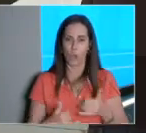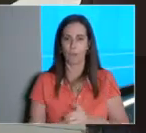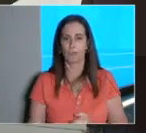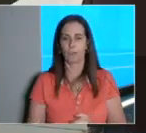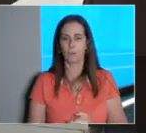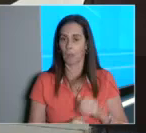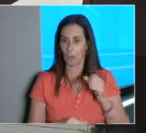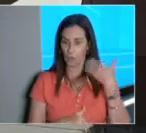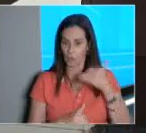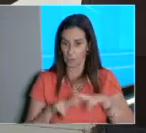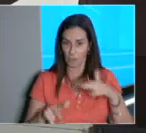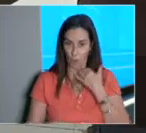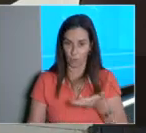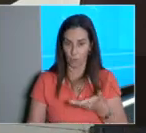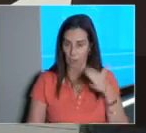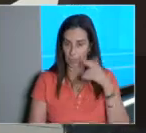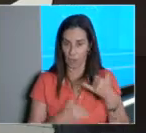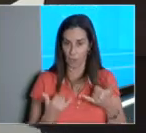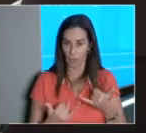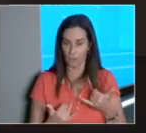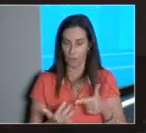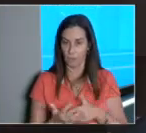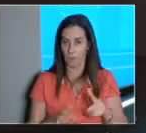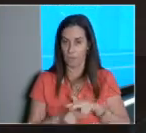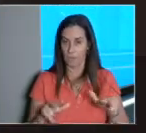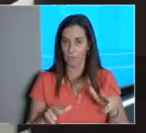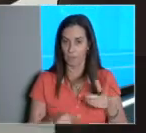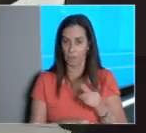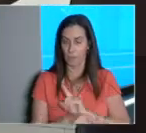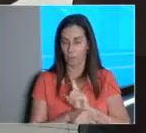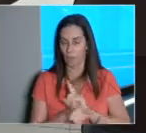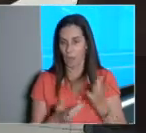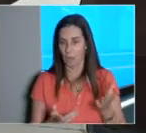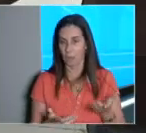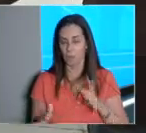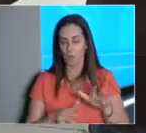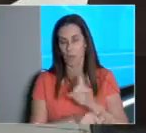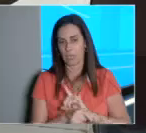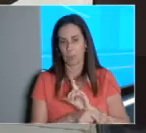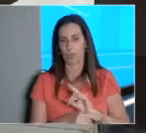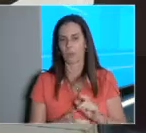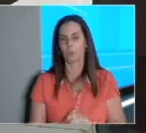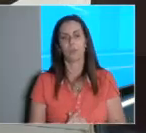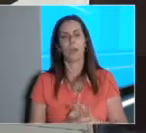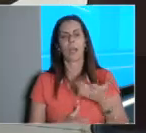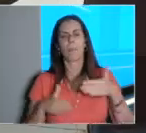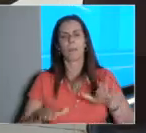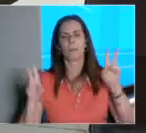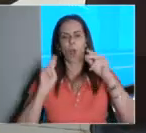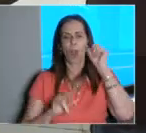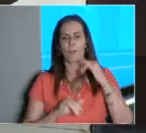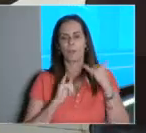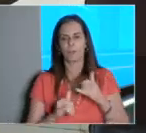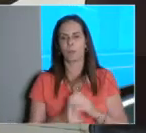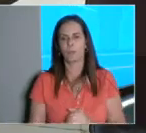היום לא מתפקד? המדינה כרגע במצב בין בחירות. כן, ממשלת מעבר. נכון. תן ניחוש, כמה מנדטים כחול לבן